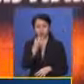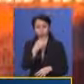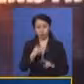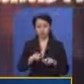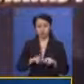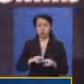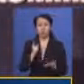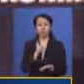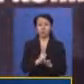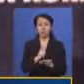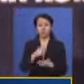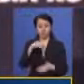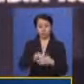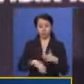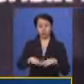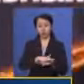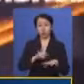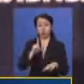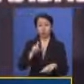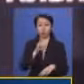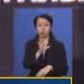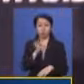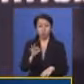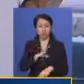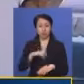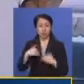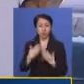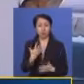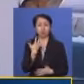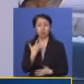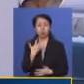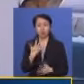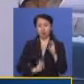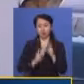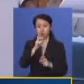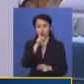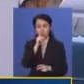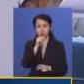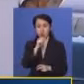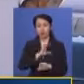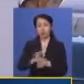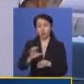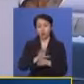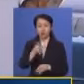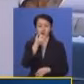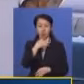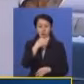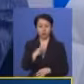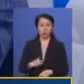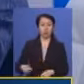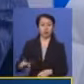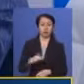поэтому потребность внутреннего рынка 100% была обеспечена. 5 птицефабрик занимаются производством яиц в нашем